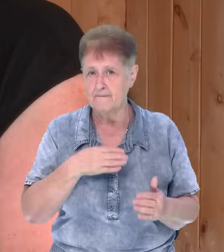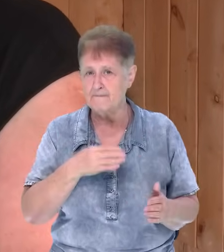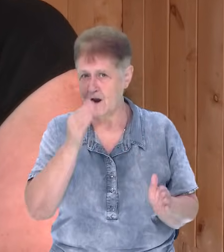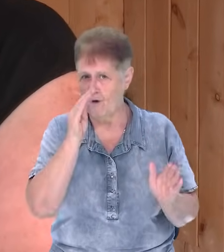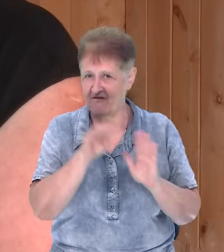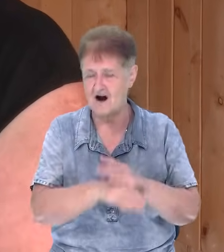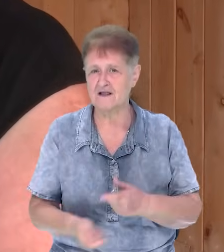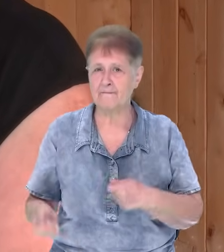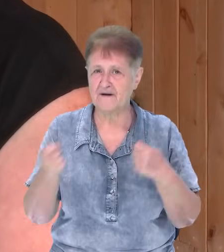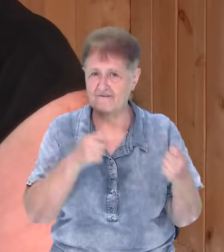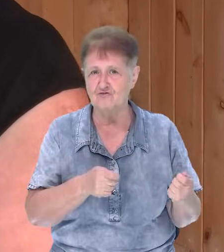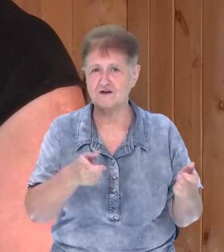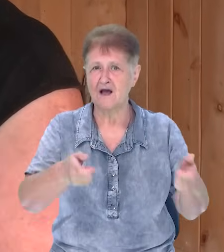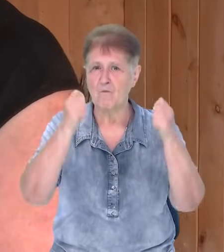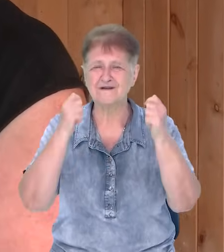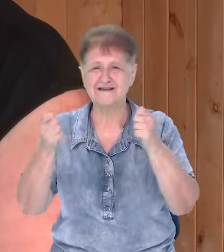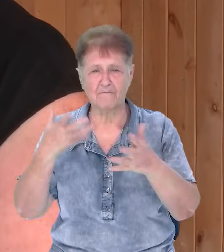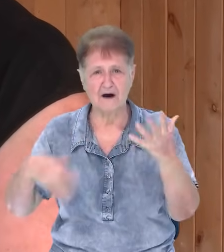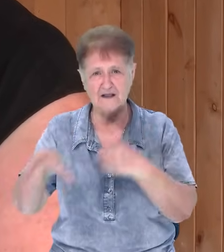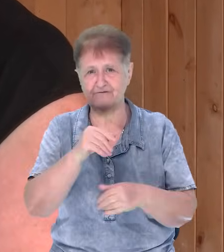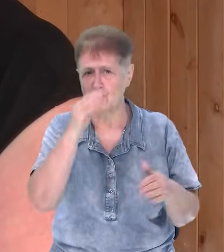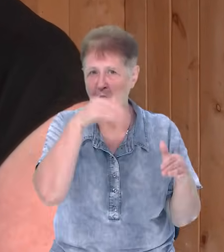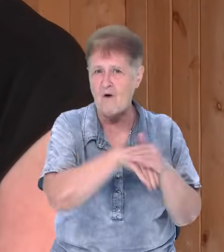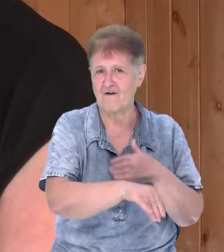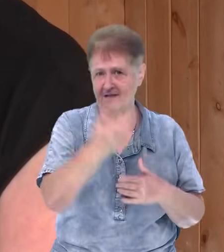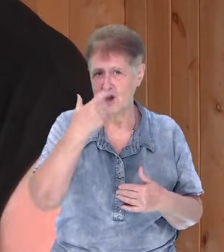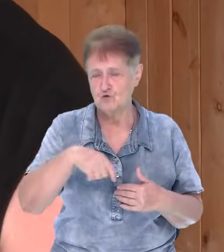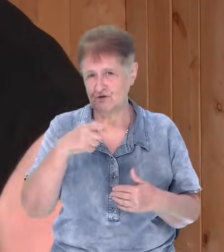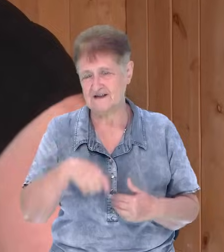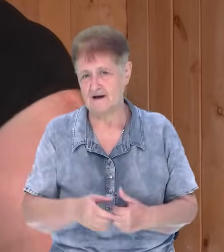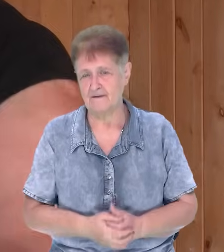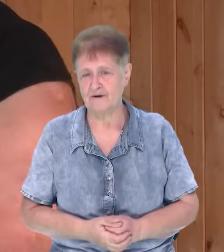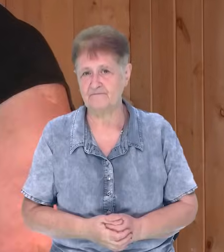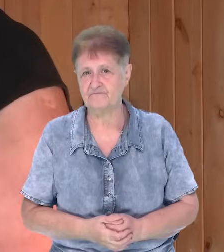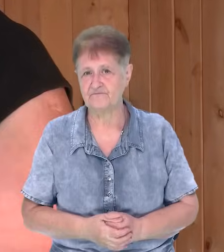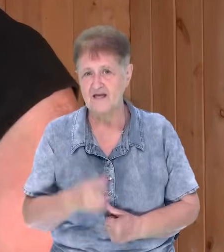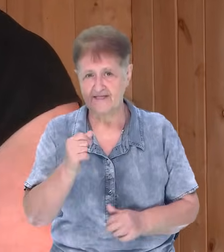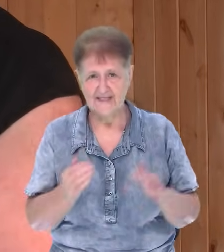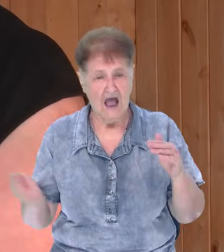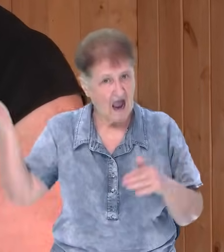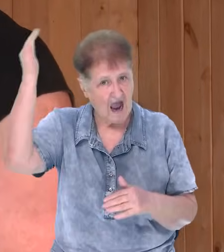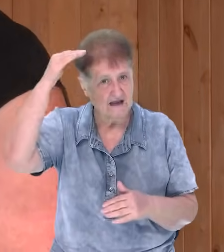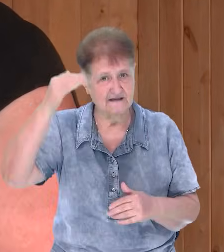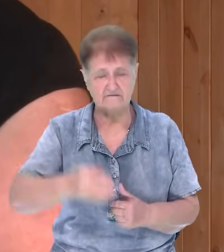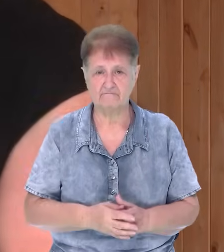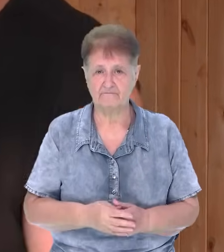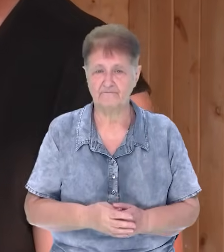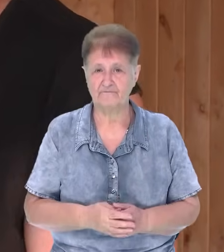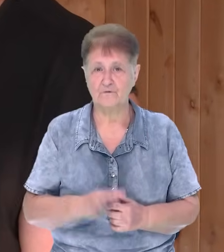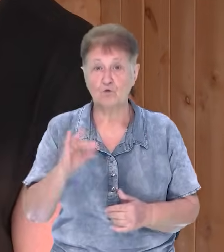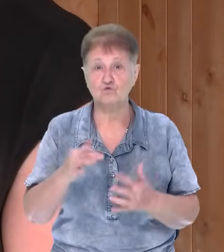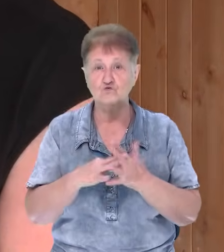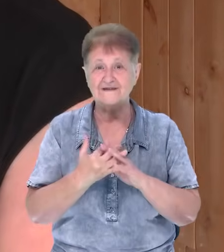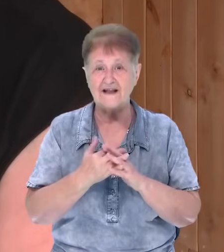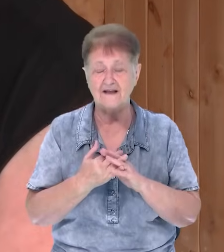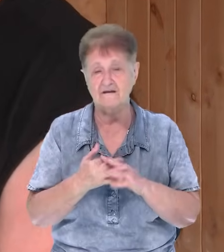ховали, привозили з хати, там познімали, попривозили, заховали в себе на хаті так. Ну, як на хаті у